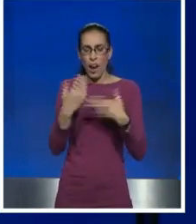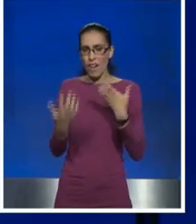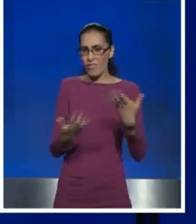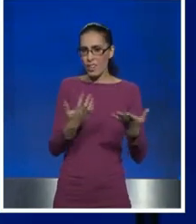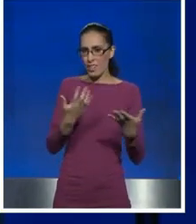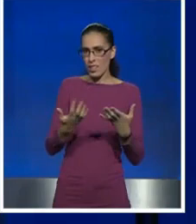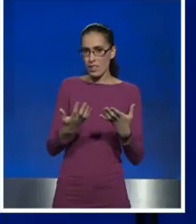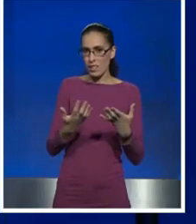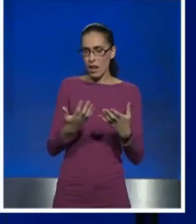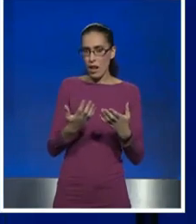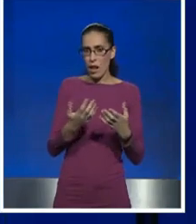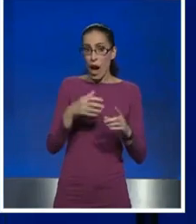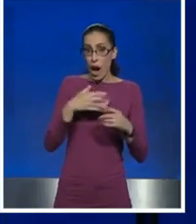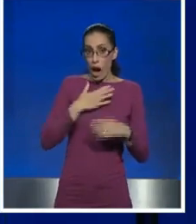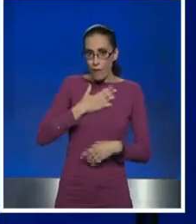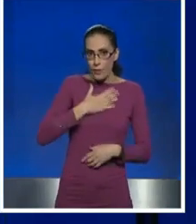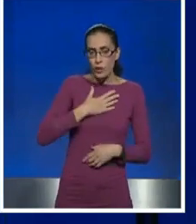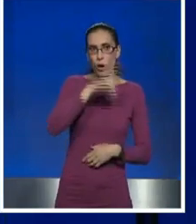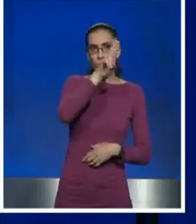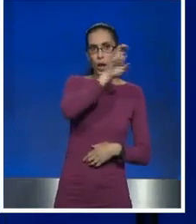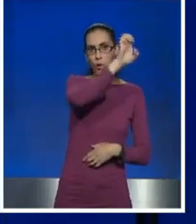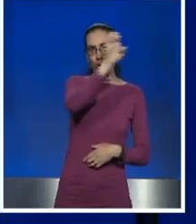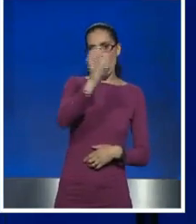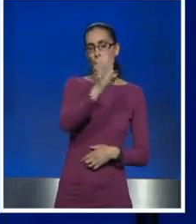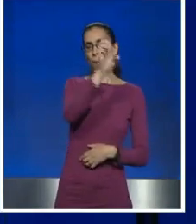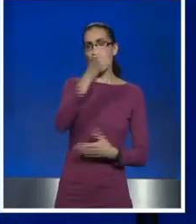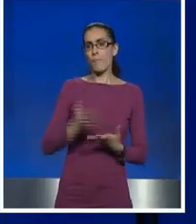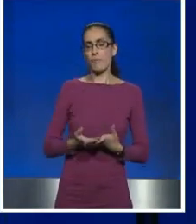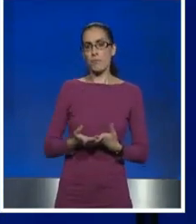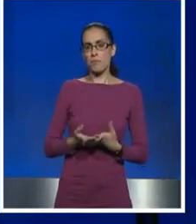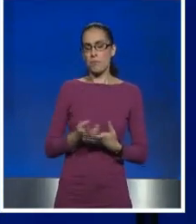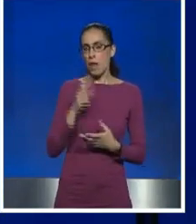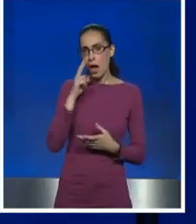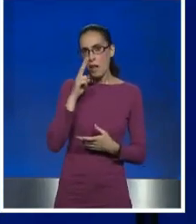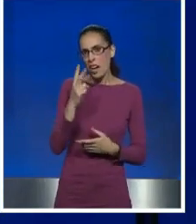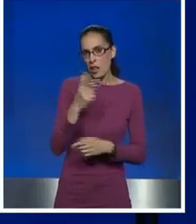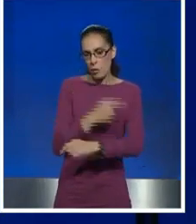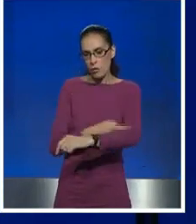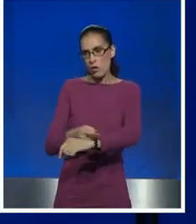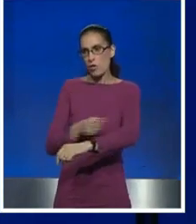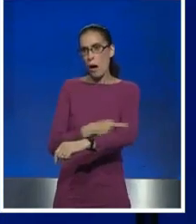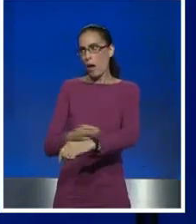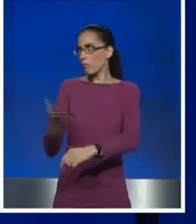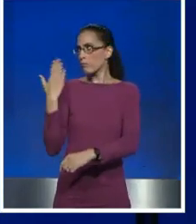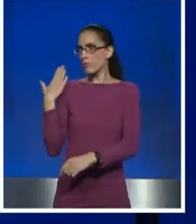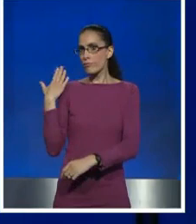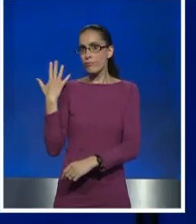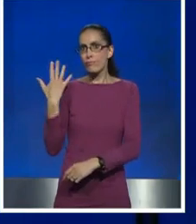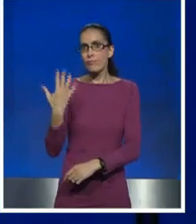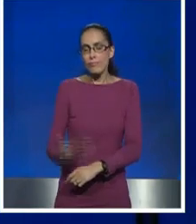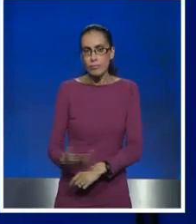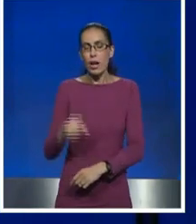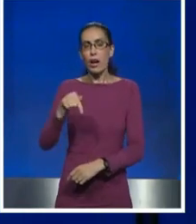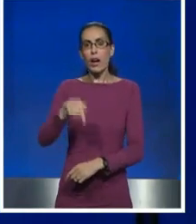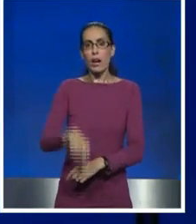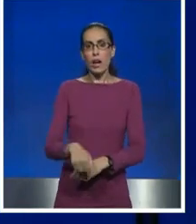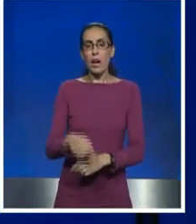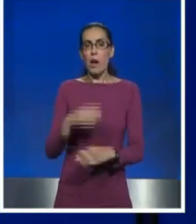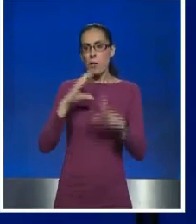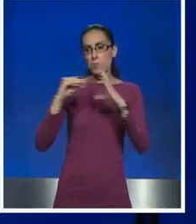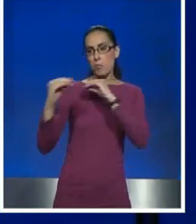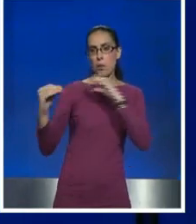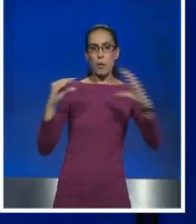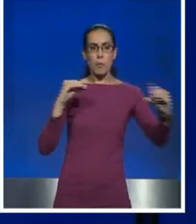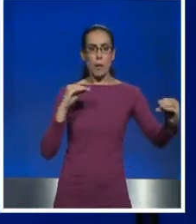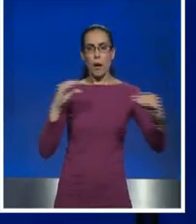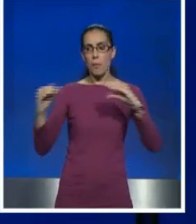U rajnihom fid-dibattiti dan l-aħħar tliet ġimgħat nismajnihom jagħtu tort wieħed lill-ieħor joqogħdu jargumentaw fuq affarijiet